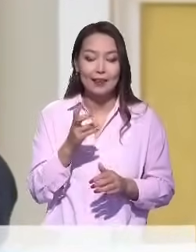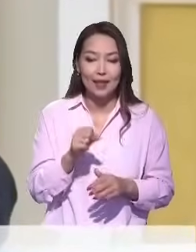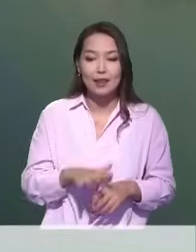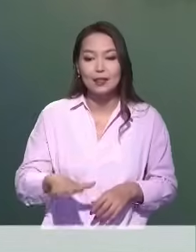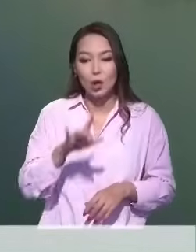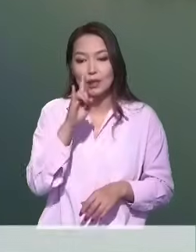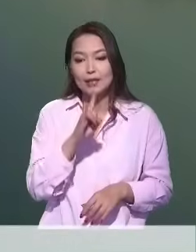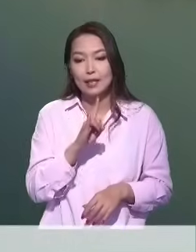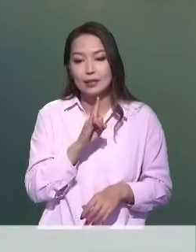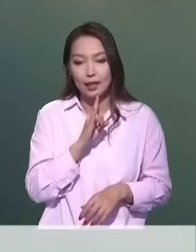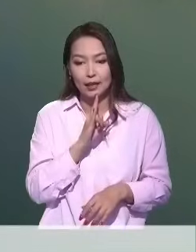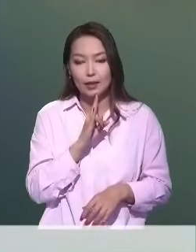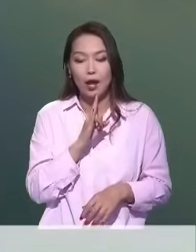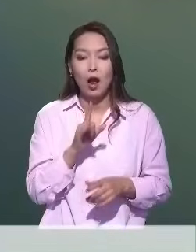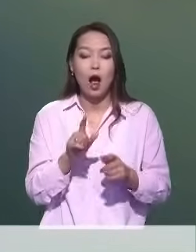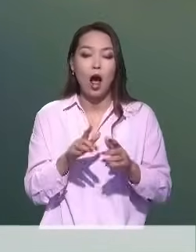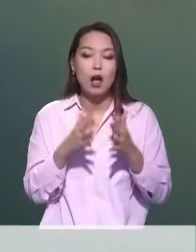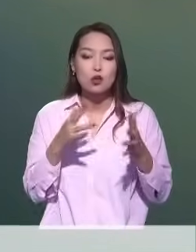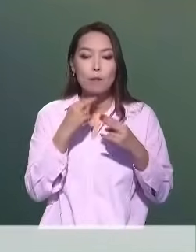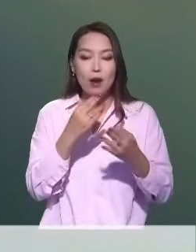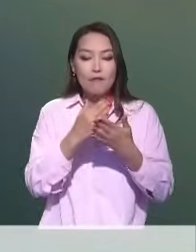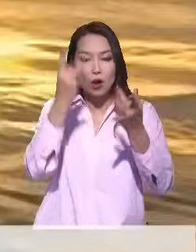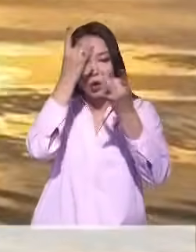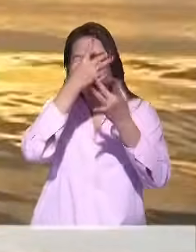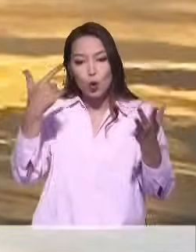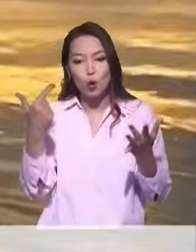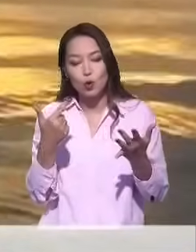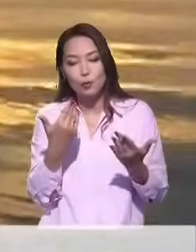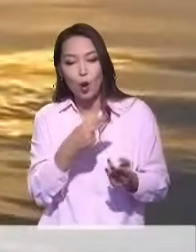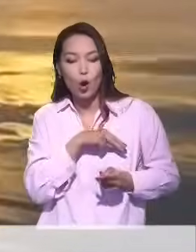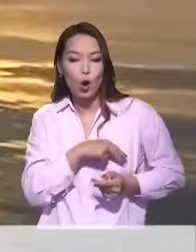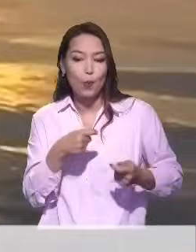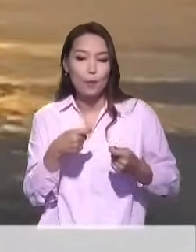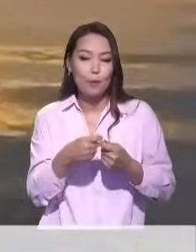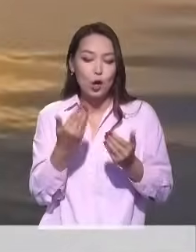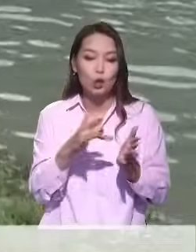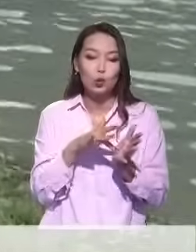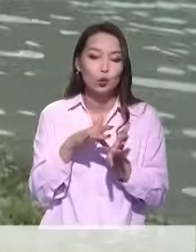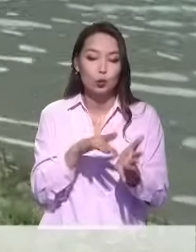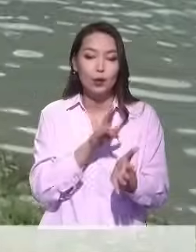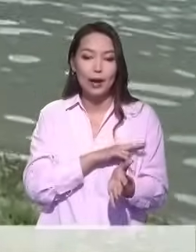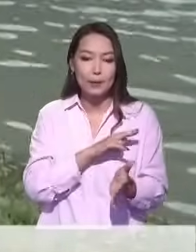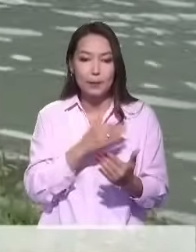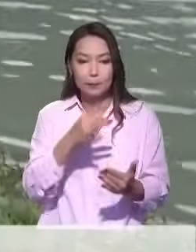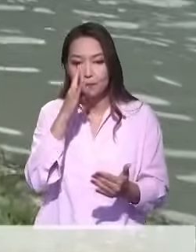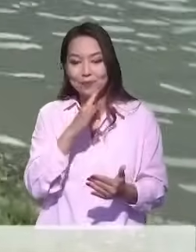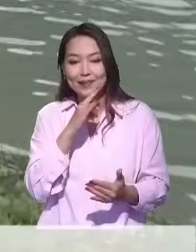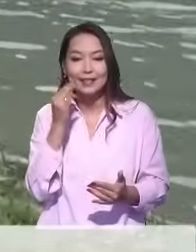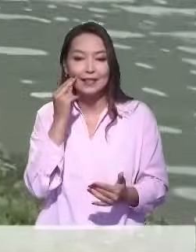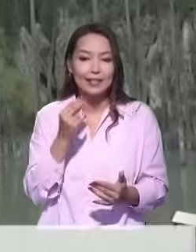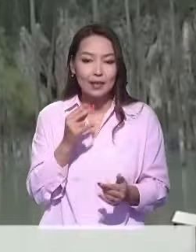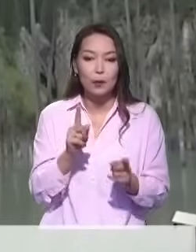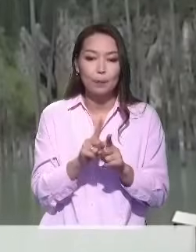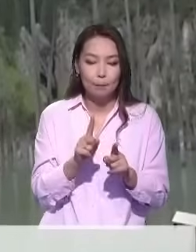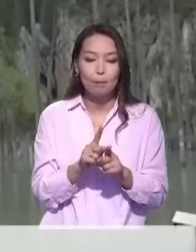Казахстана. Особое внимание уделили и культурно-гуманитарному сотрудничеству в сфере туризма. Так, для граждан Казахстана и Китая на взаимной